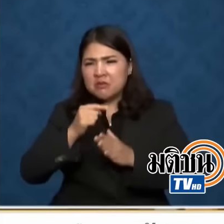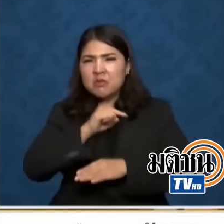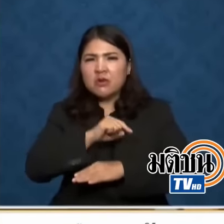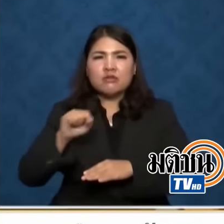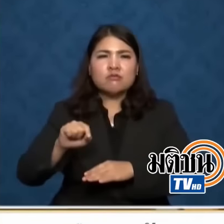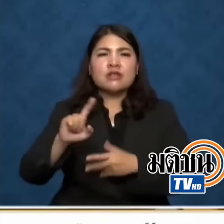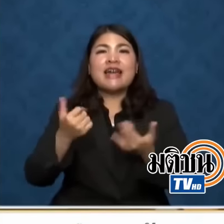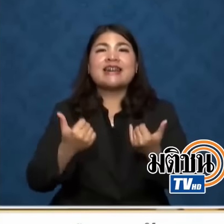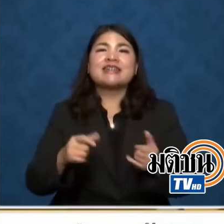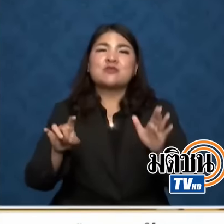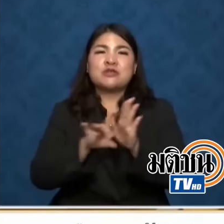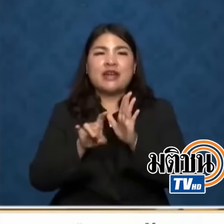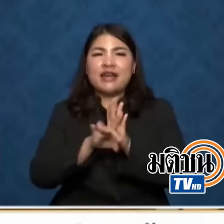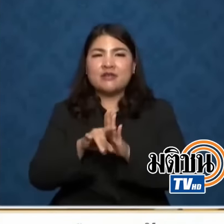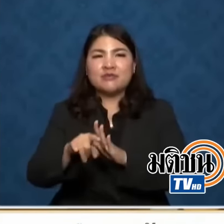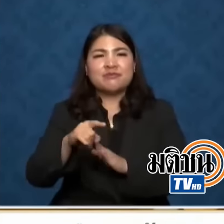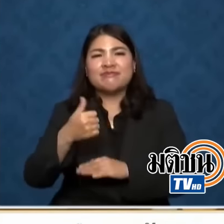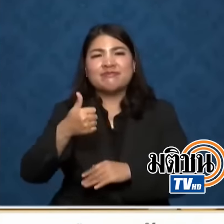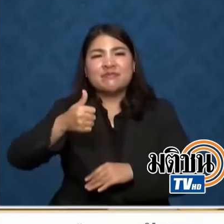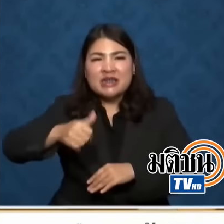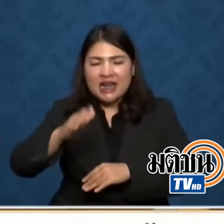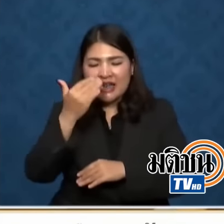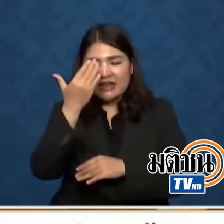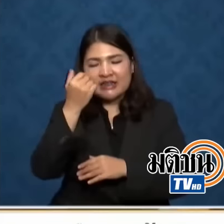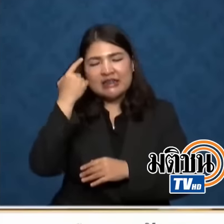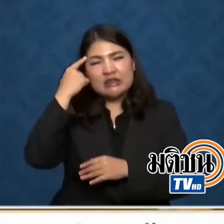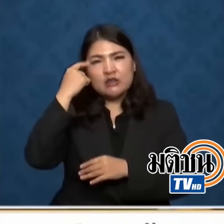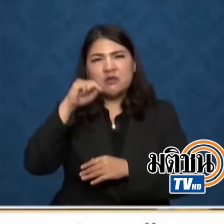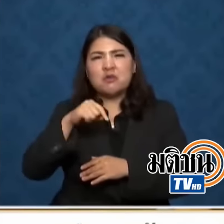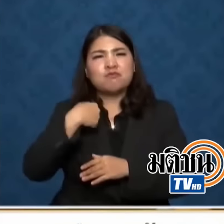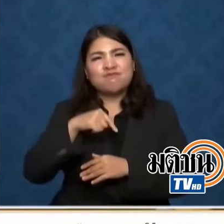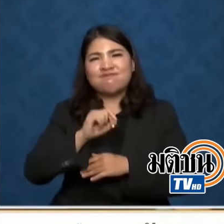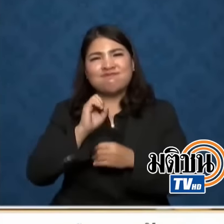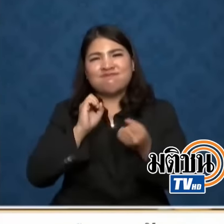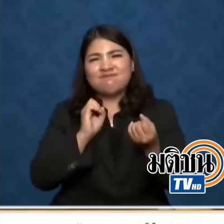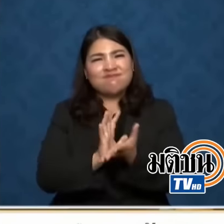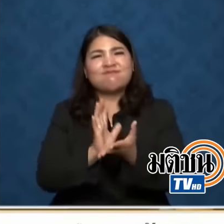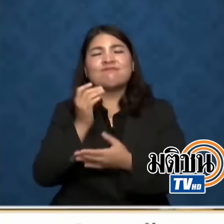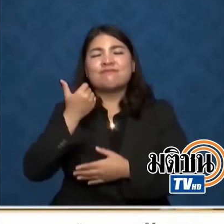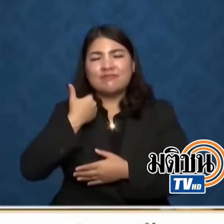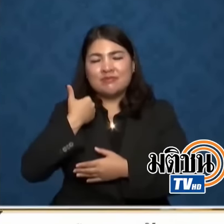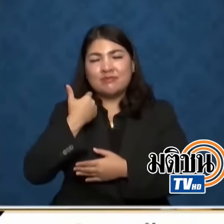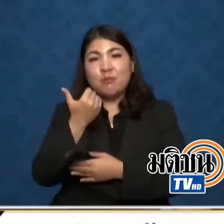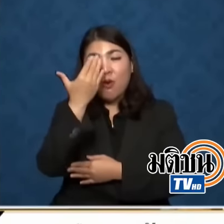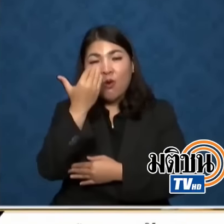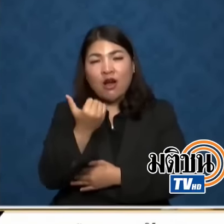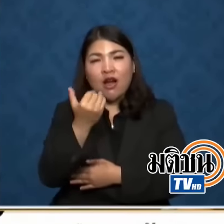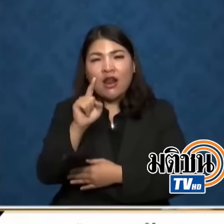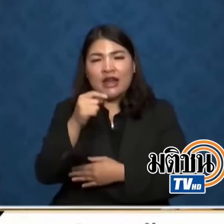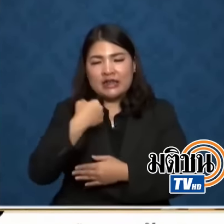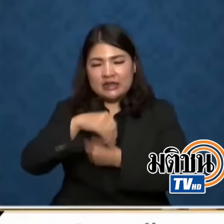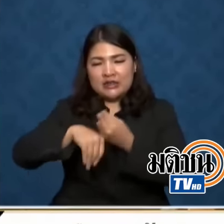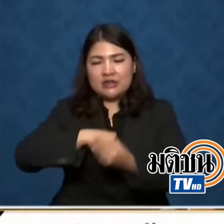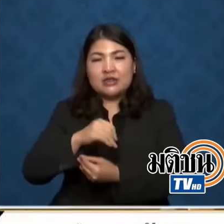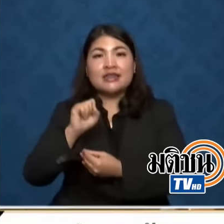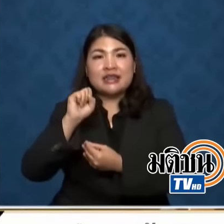ดท้ายเนี่ยมันก็เป็นไปไม่ได้ตามนั้นเนี่ยดิฉันก็คิดว่ามันก็เกิดความเสียหายเพราะว่าโมเมนตัมทางเศรษฐกิจ